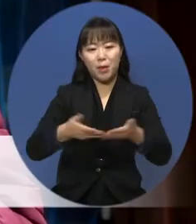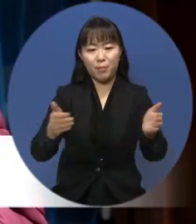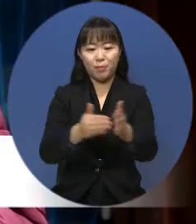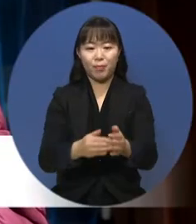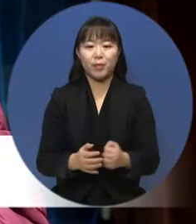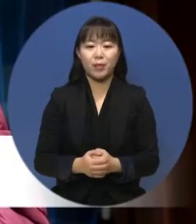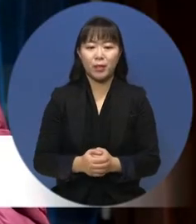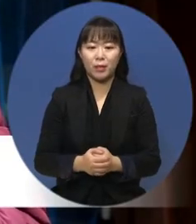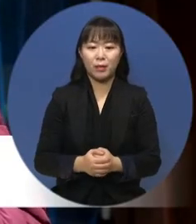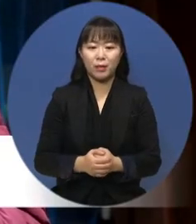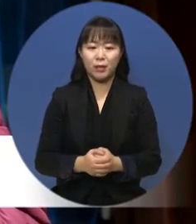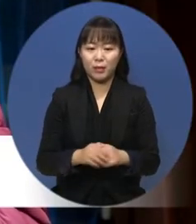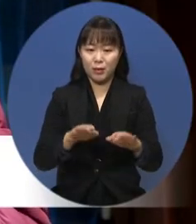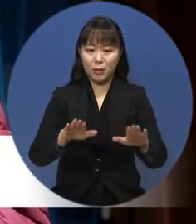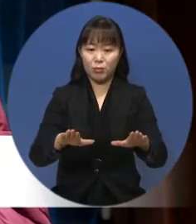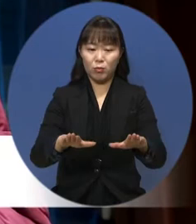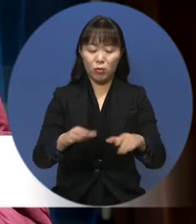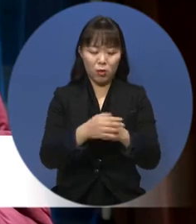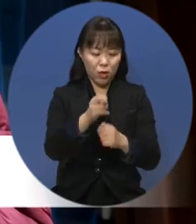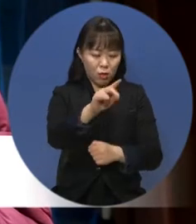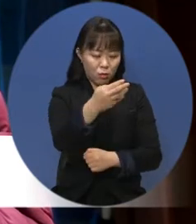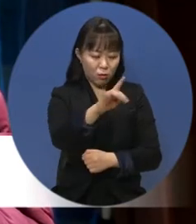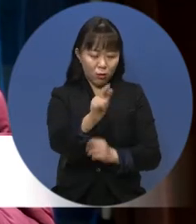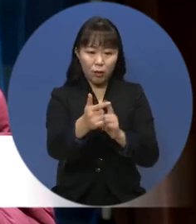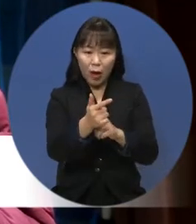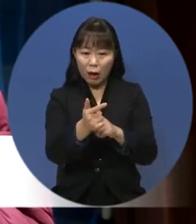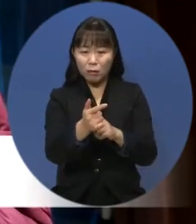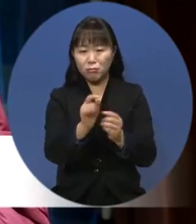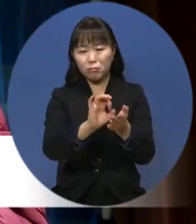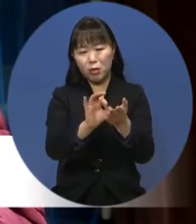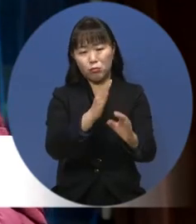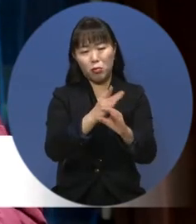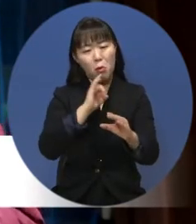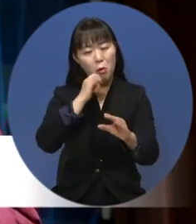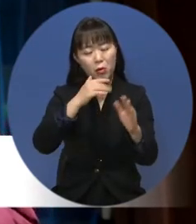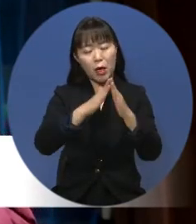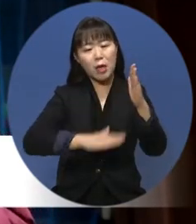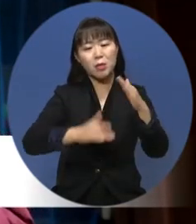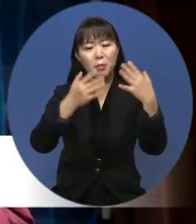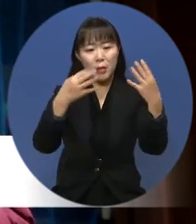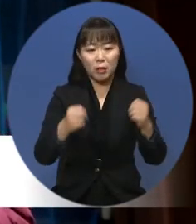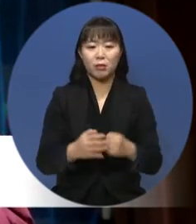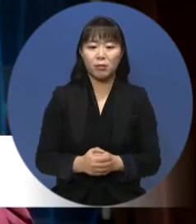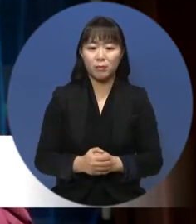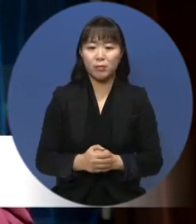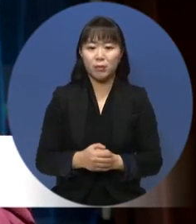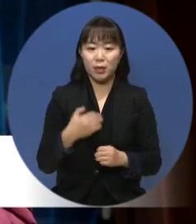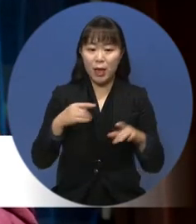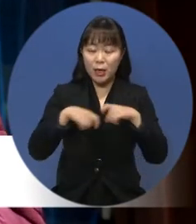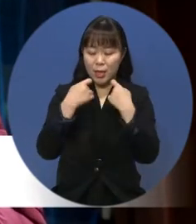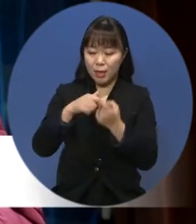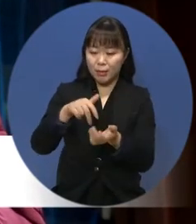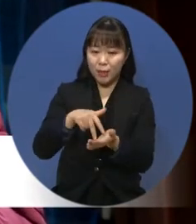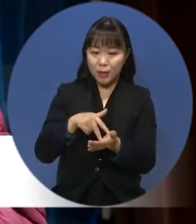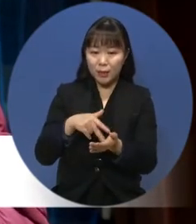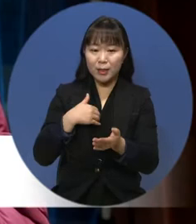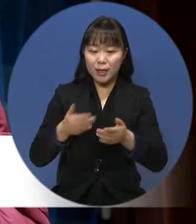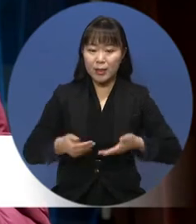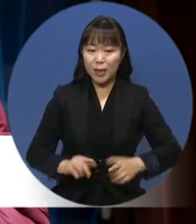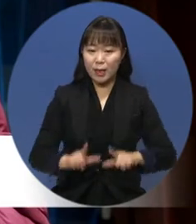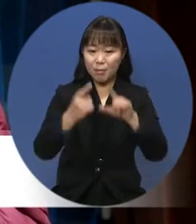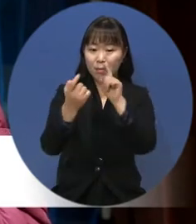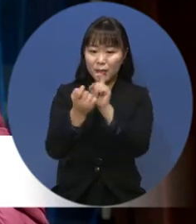아직 뚫는 터 느 빼고 교신 언론 가정들이 많이 있는데 어 제 개인적으로 3위를